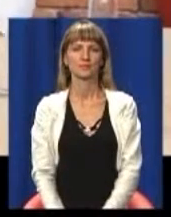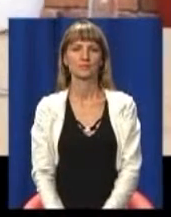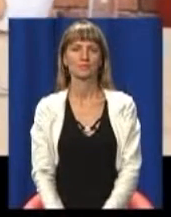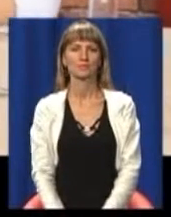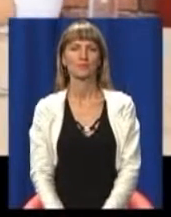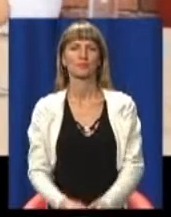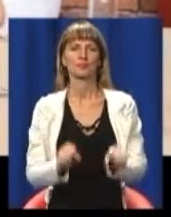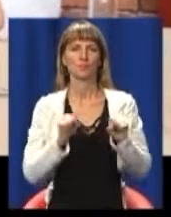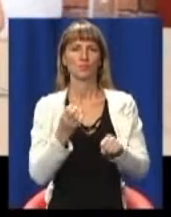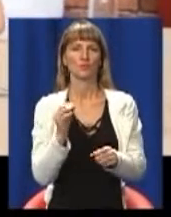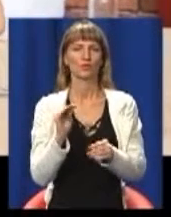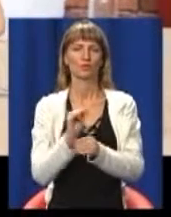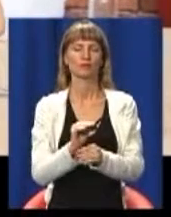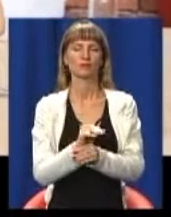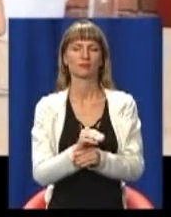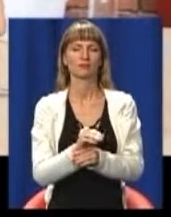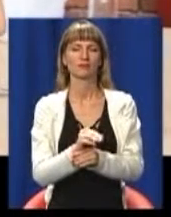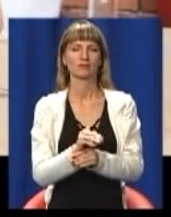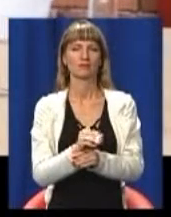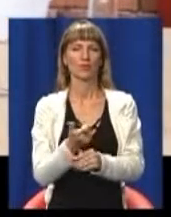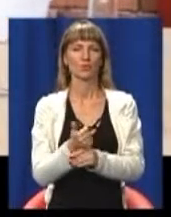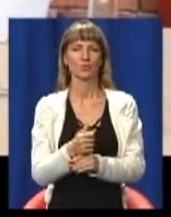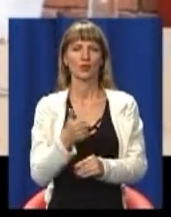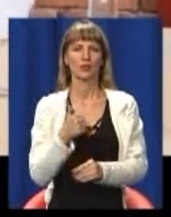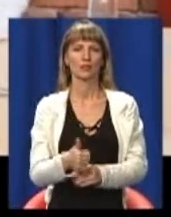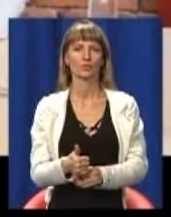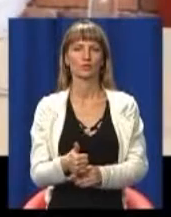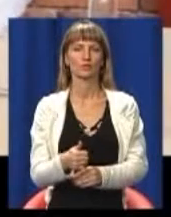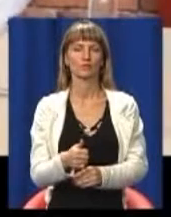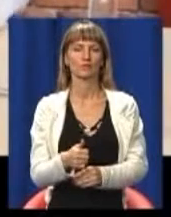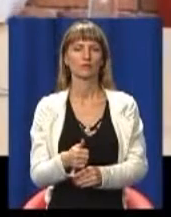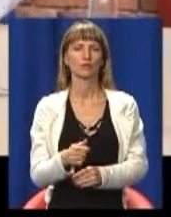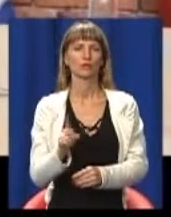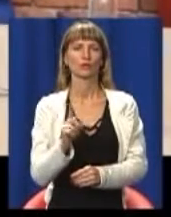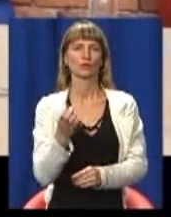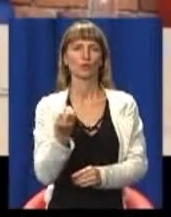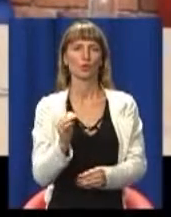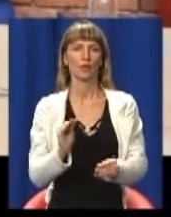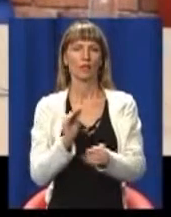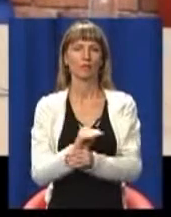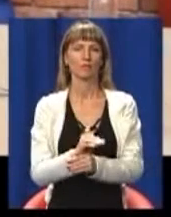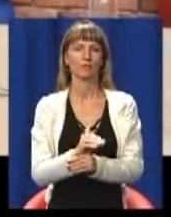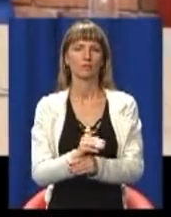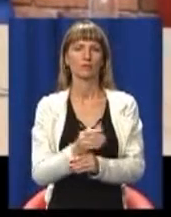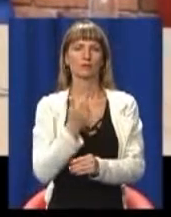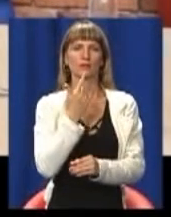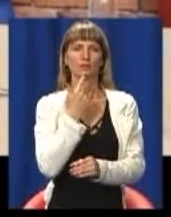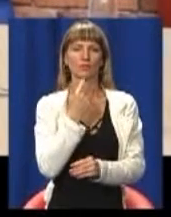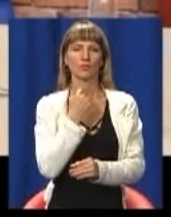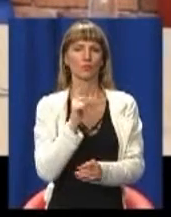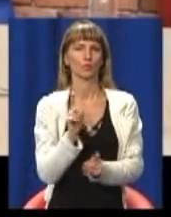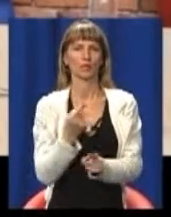Можна, можна іще повністю. Дуже добре. Що ми туди додамо? Як ви вважаєте, що це таке червоненьке?